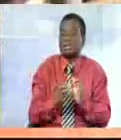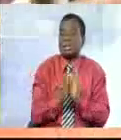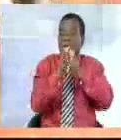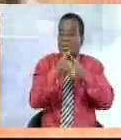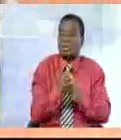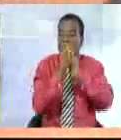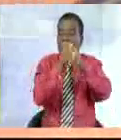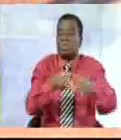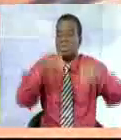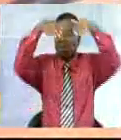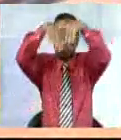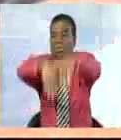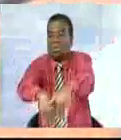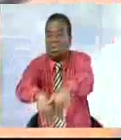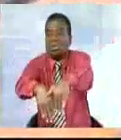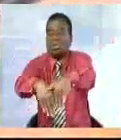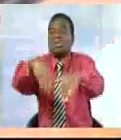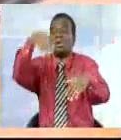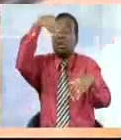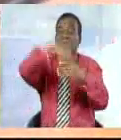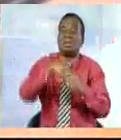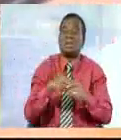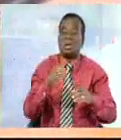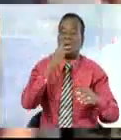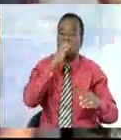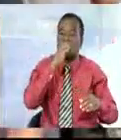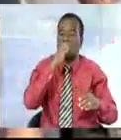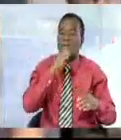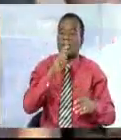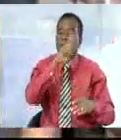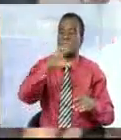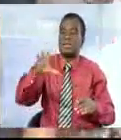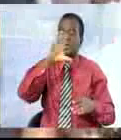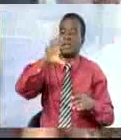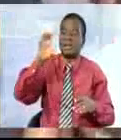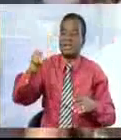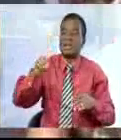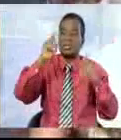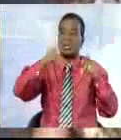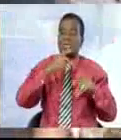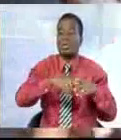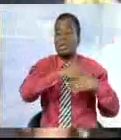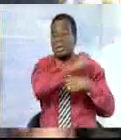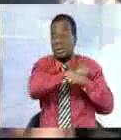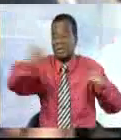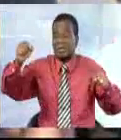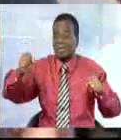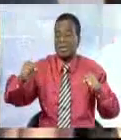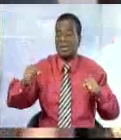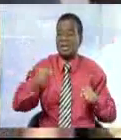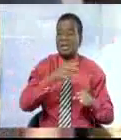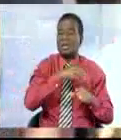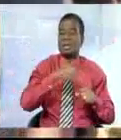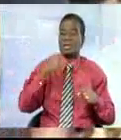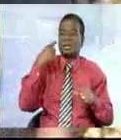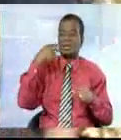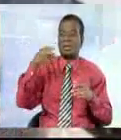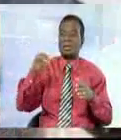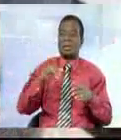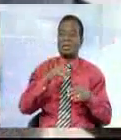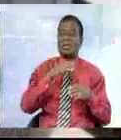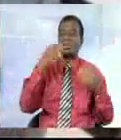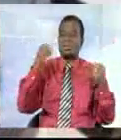de fond. Rappelons que 155 rescapés ont pu être sauvés jeudi, le jour du naufrage, dont le bilan